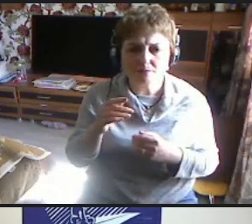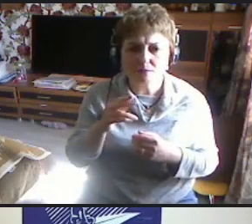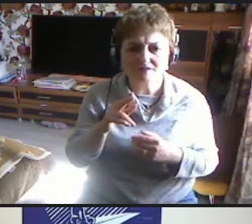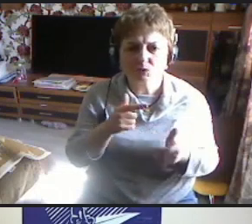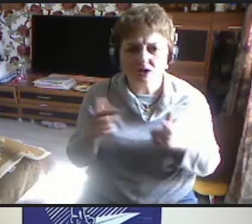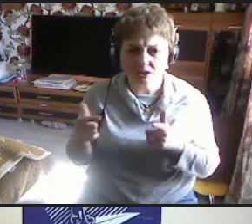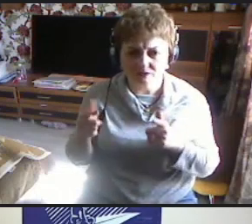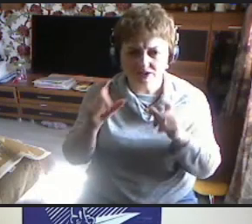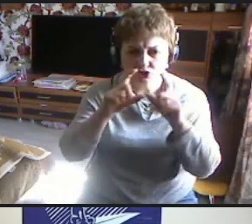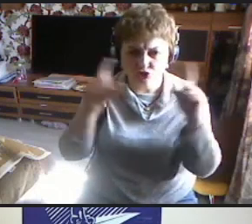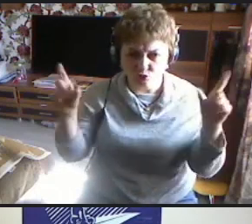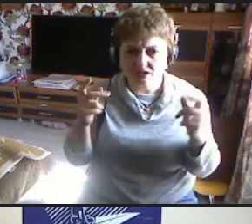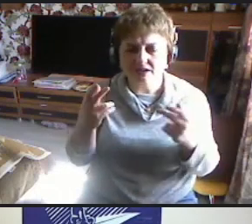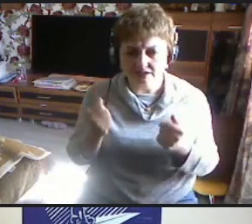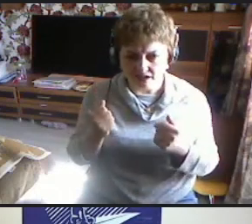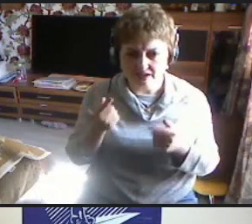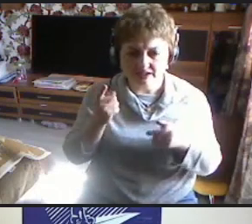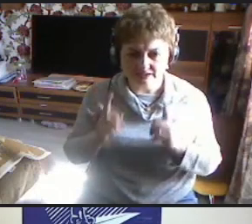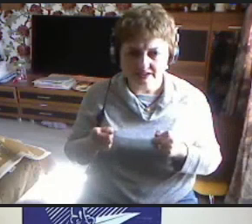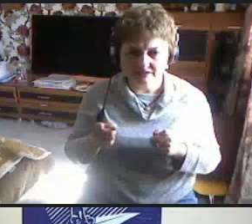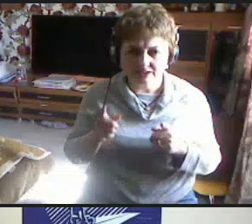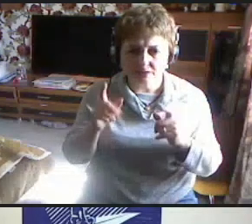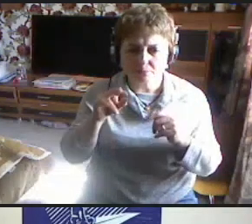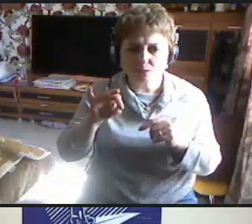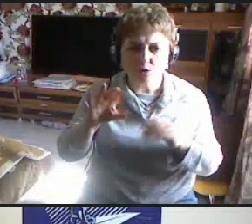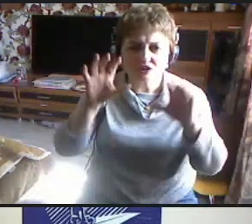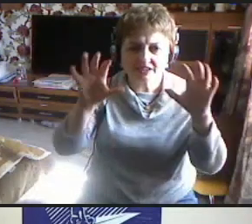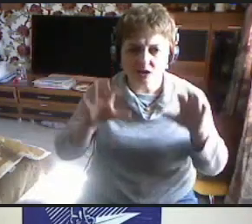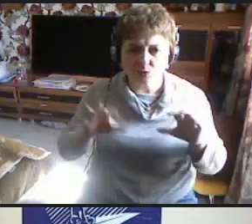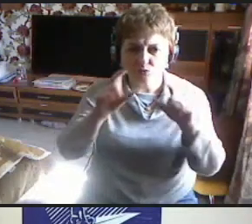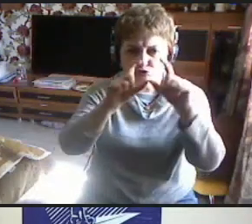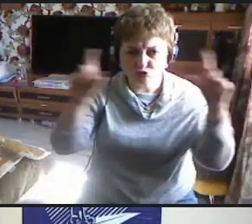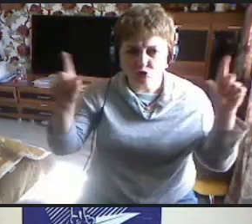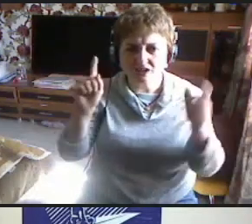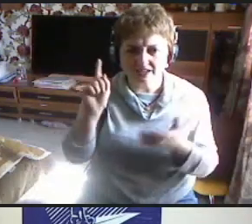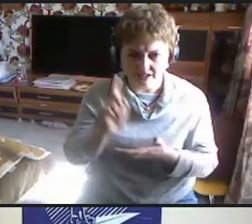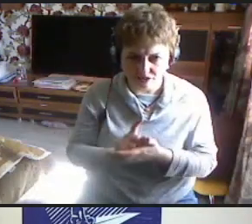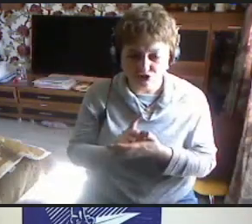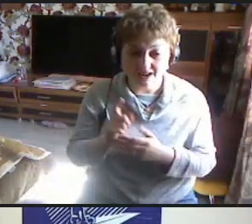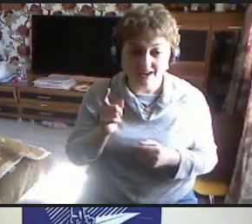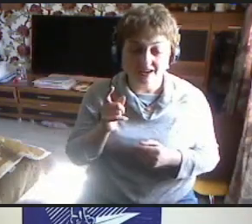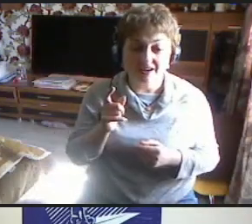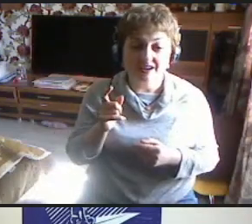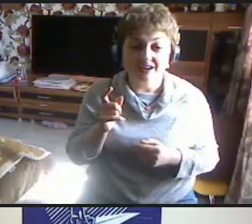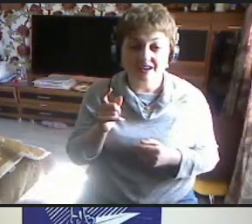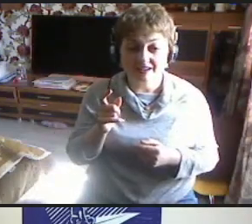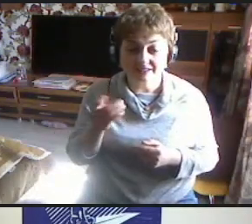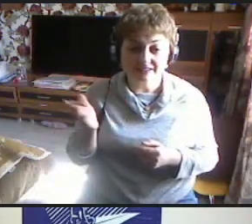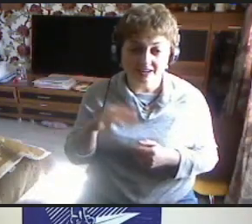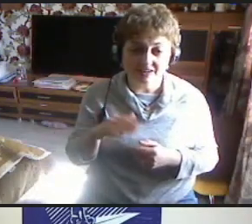Да, действительно, по закону школа должна, это все так, но давайте будем исходить так